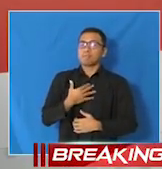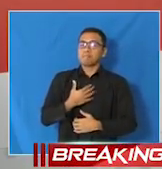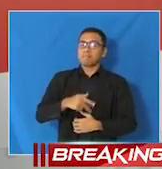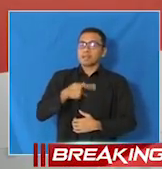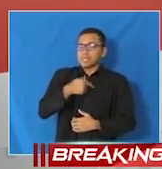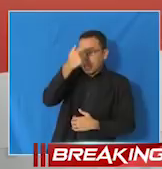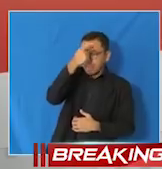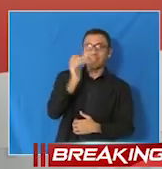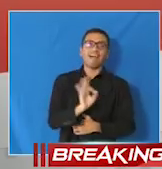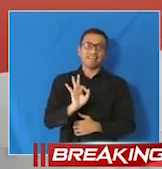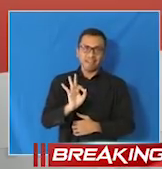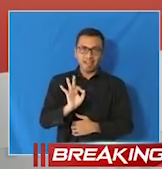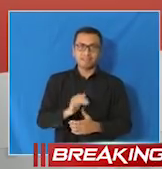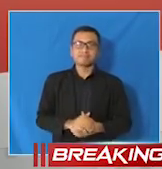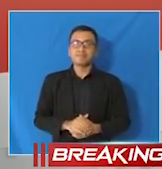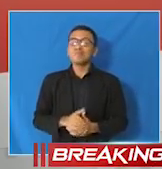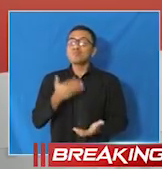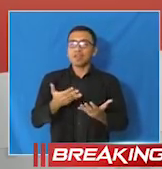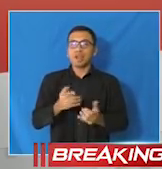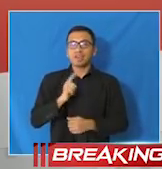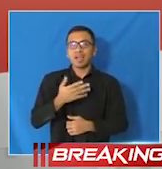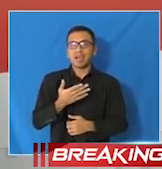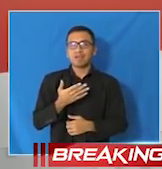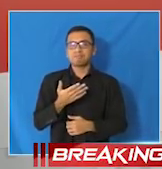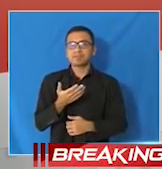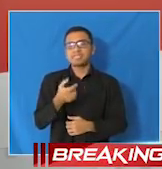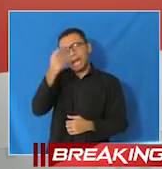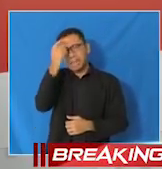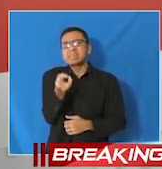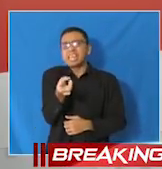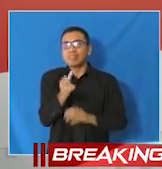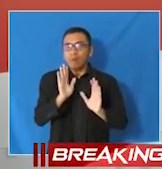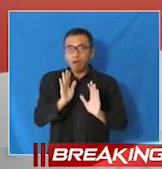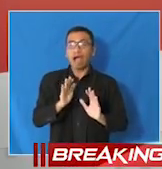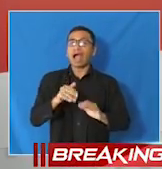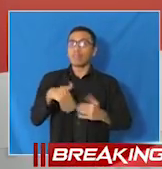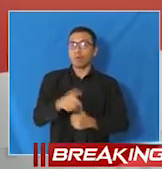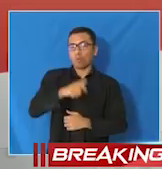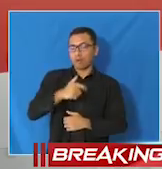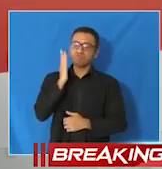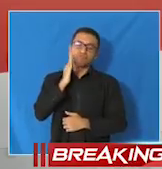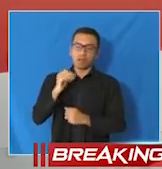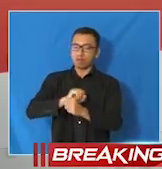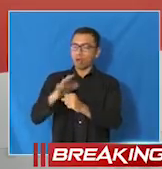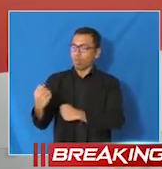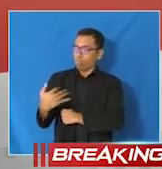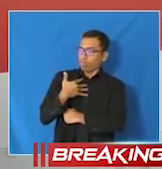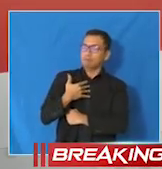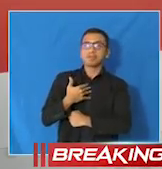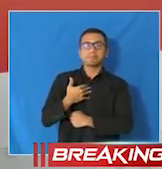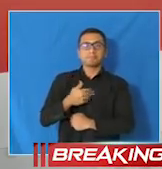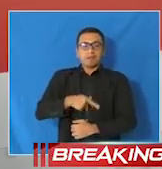bisa saja hanya muncul gejala ringan bahkan banyak yang tanpa gejala namun sadari